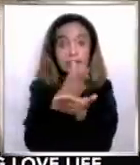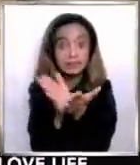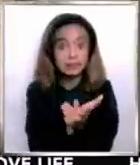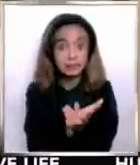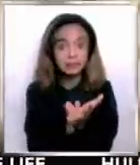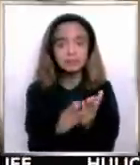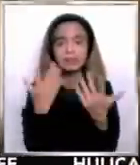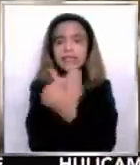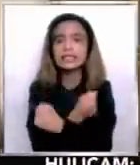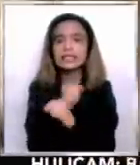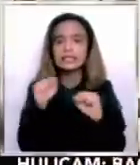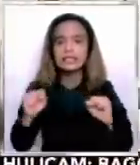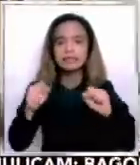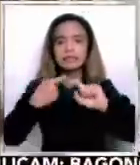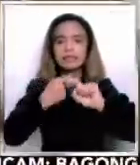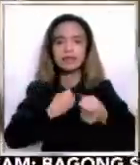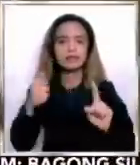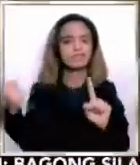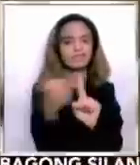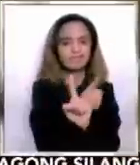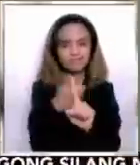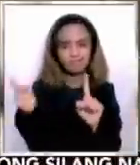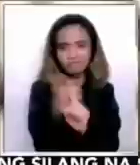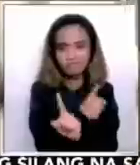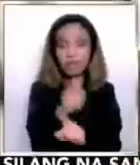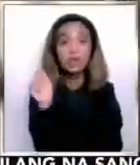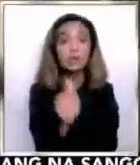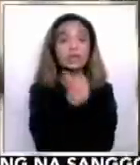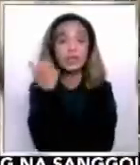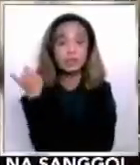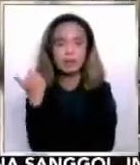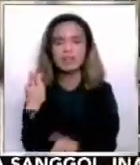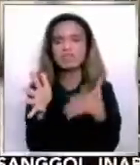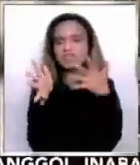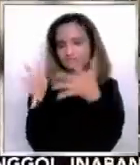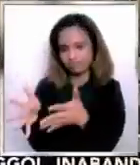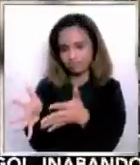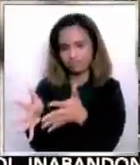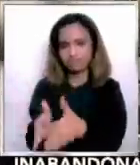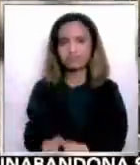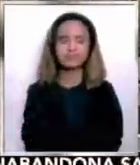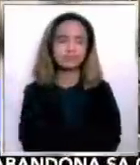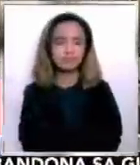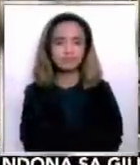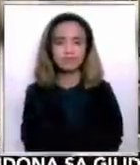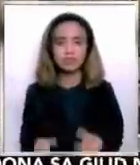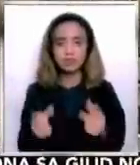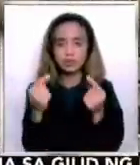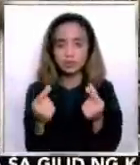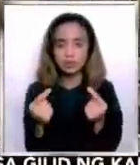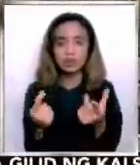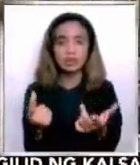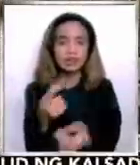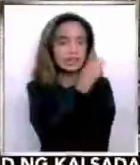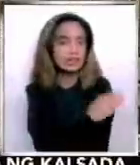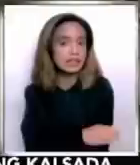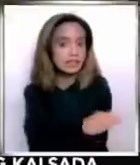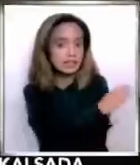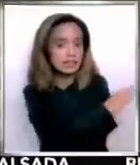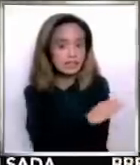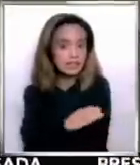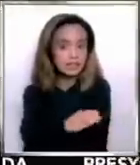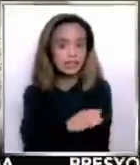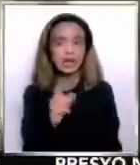mula sa pangmamaltrato habang ang iba'y inabandona. Nag-undergo sila sa training natin na tatagal at least